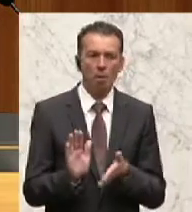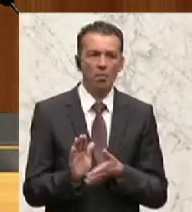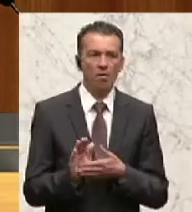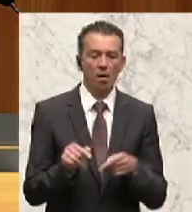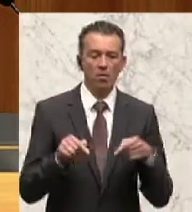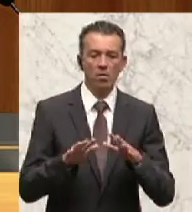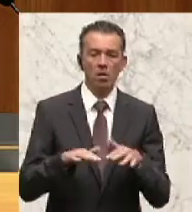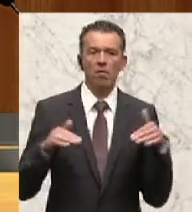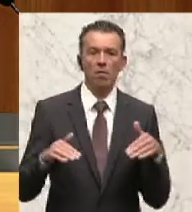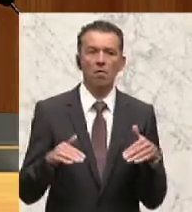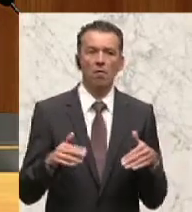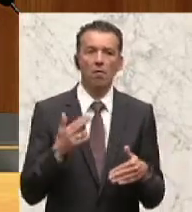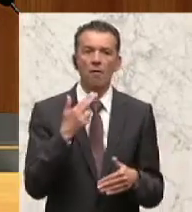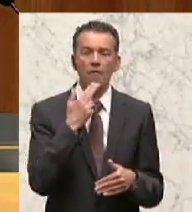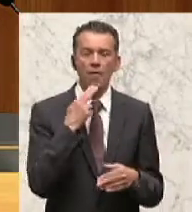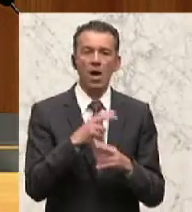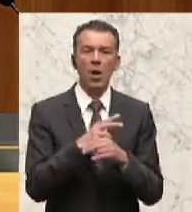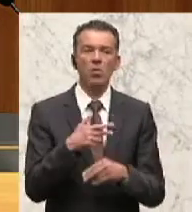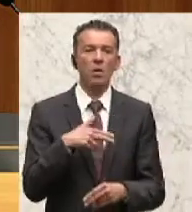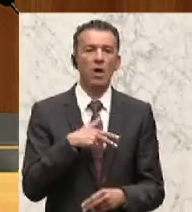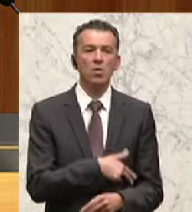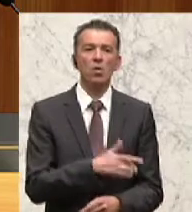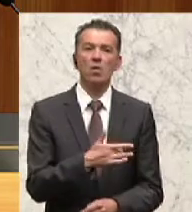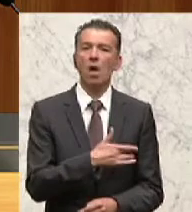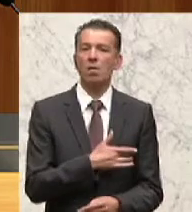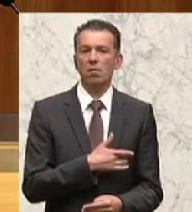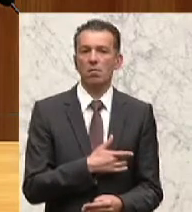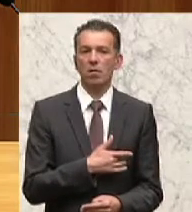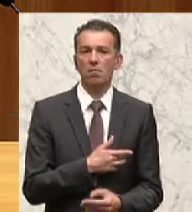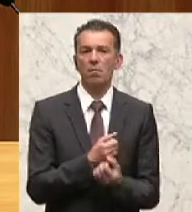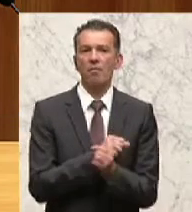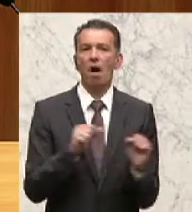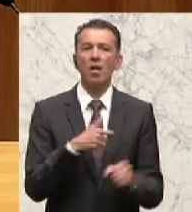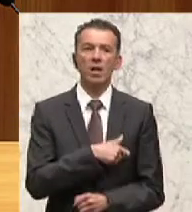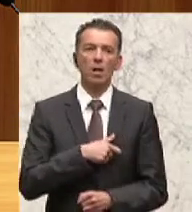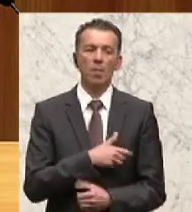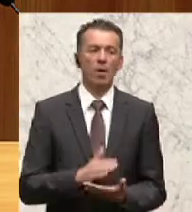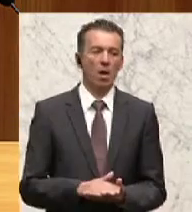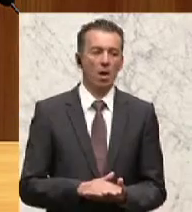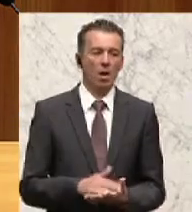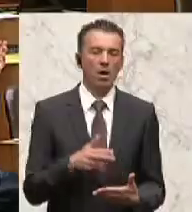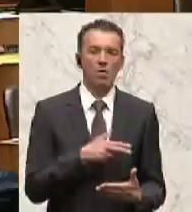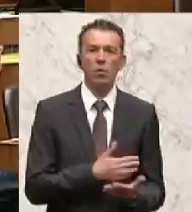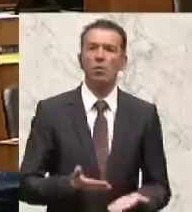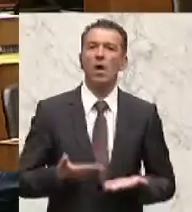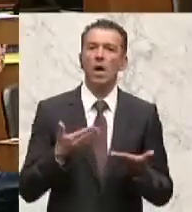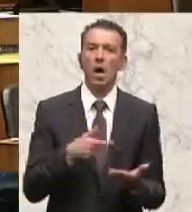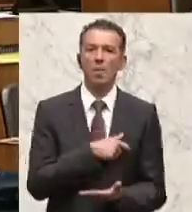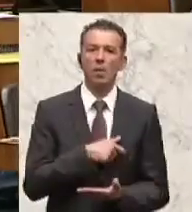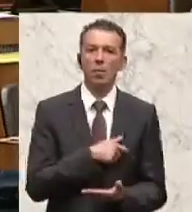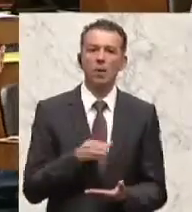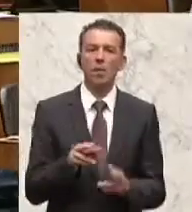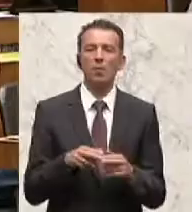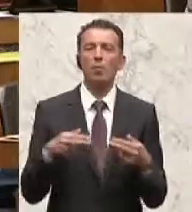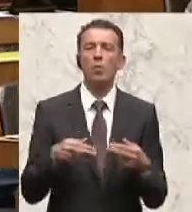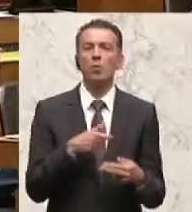das soziale Gewissen in Österreich ist. Das ist die Freiheitliche Partei, eine soziale Heimatpartei mit ihrem Bundesparteiobmann